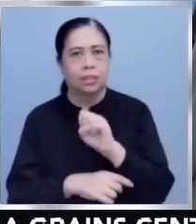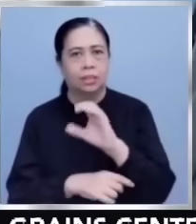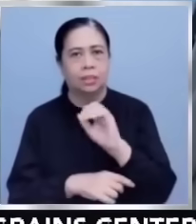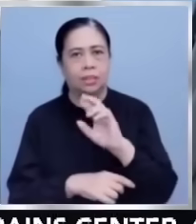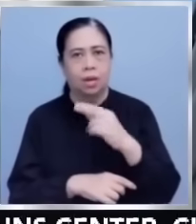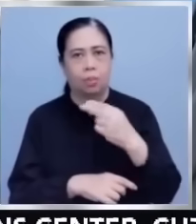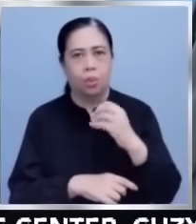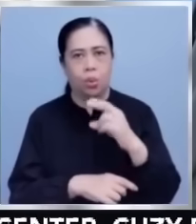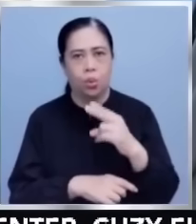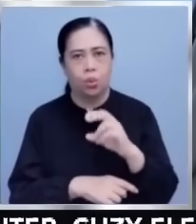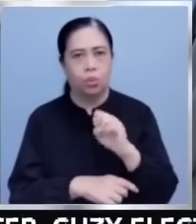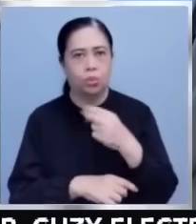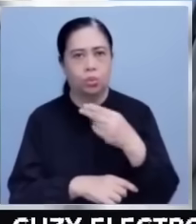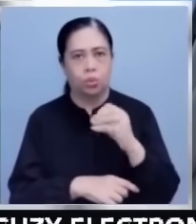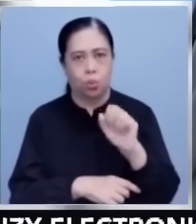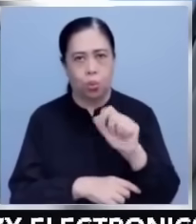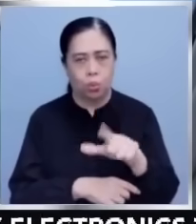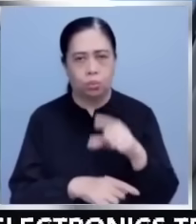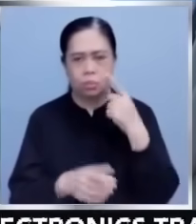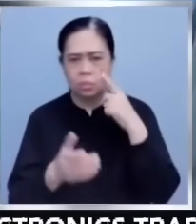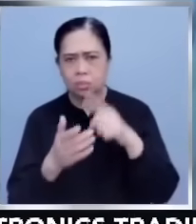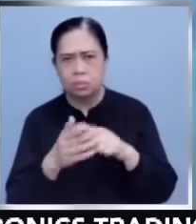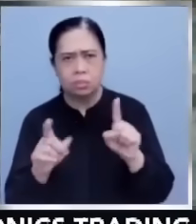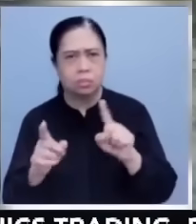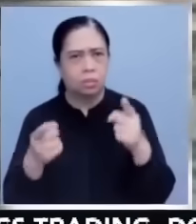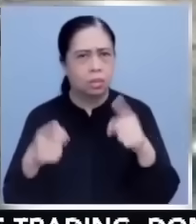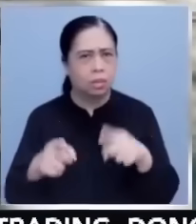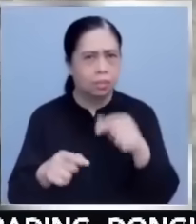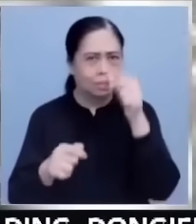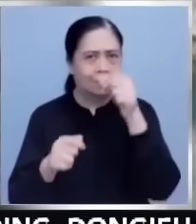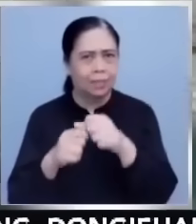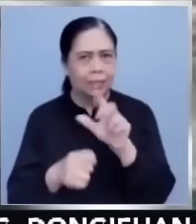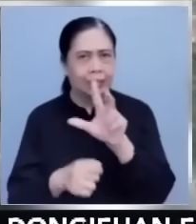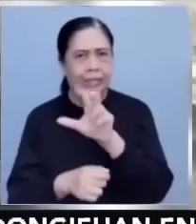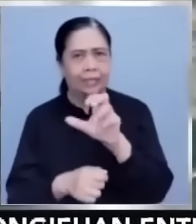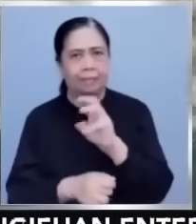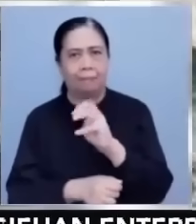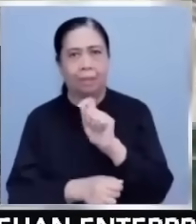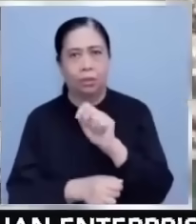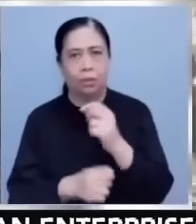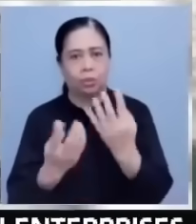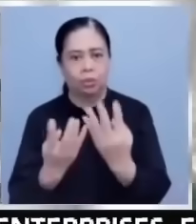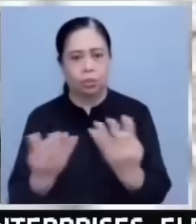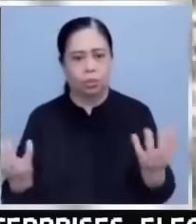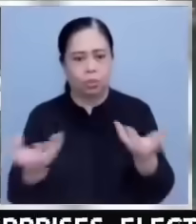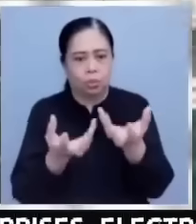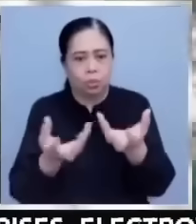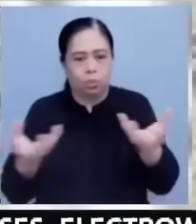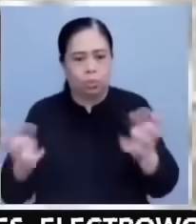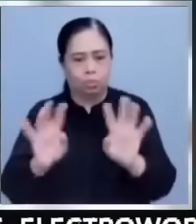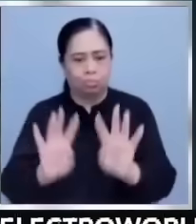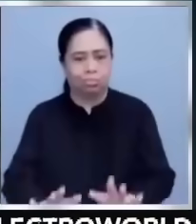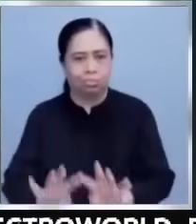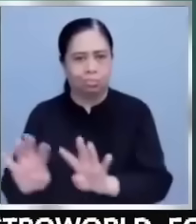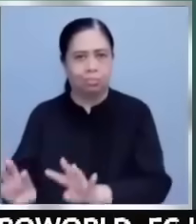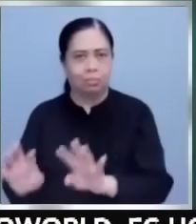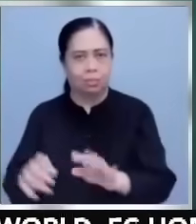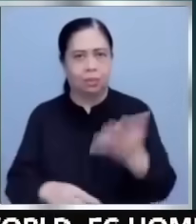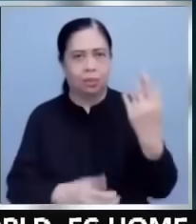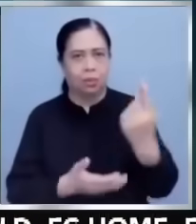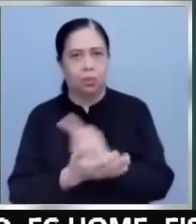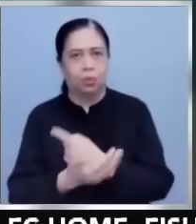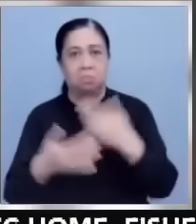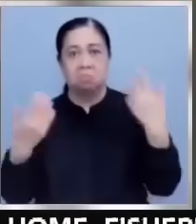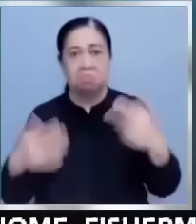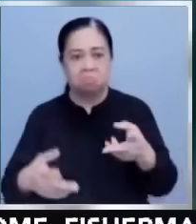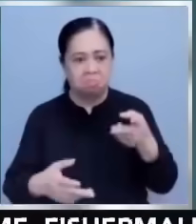ay para makumpirma kung ano na ang nangyari sa 300 metrong boya na inilatag ng China Coast Guard noong nakaraang linggo na pinutol ng Philippine